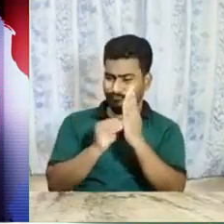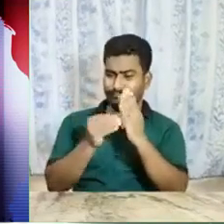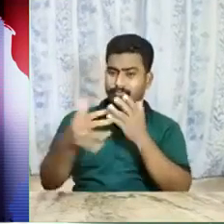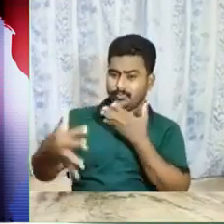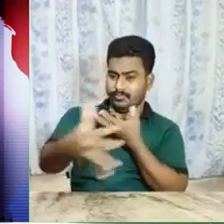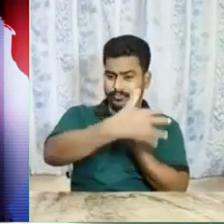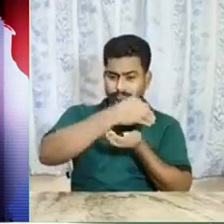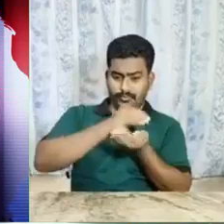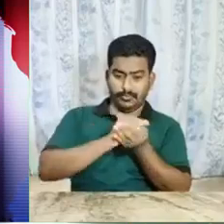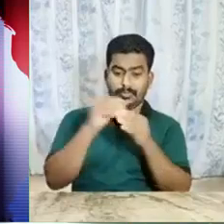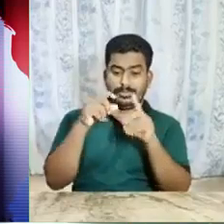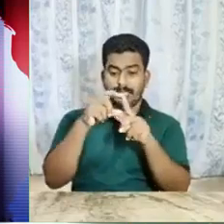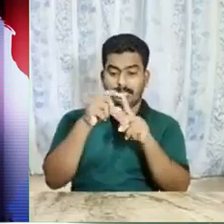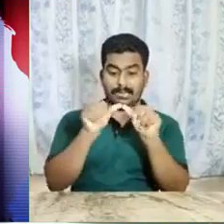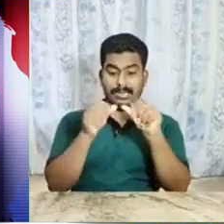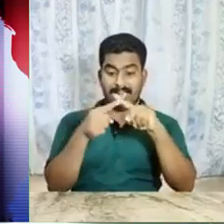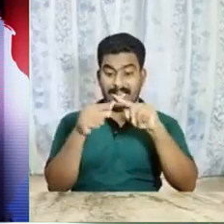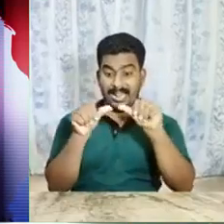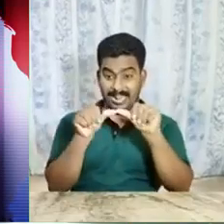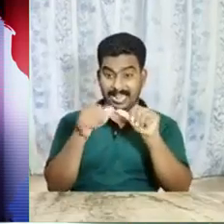കേന്ദ്ര ഗവൺമെന്റ്